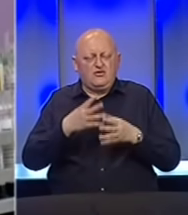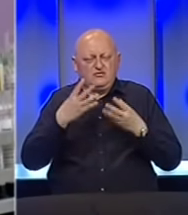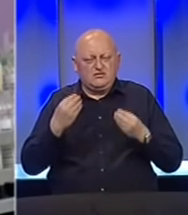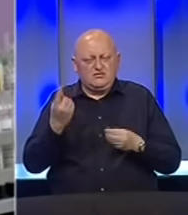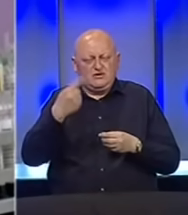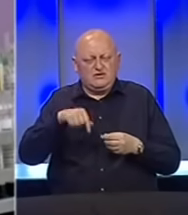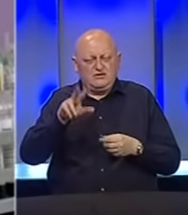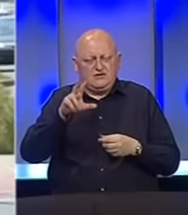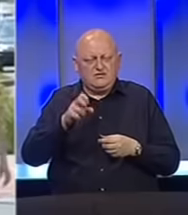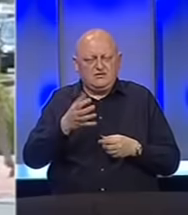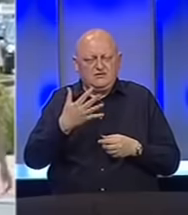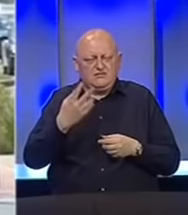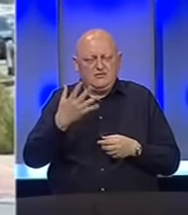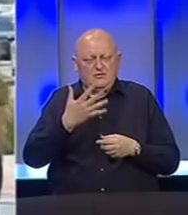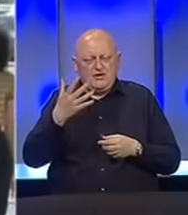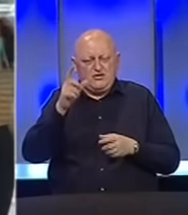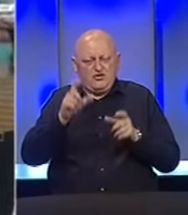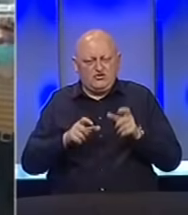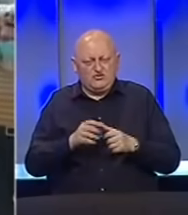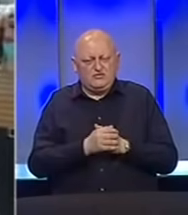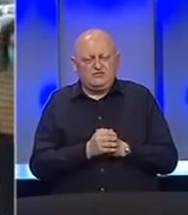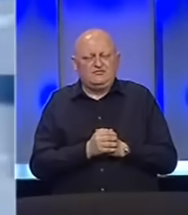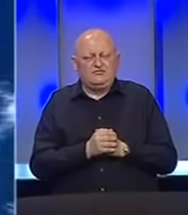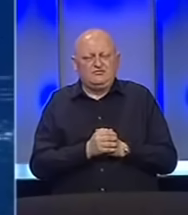oporavilo 1355 osoba.